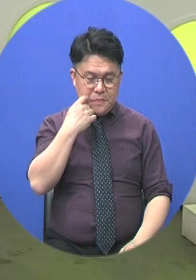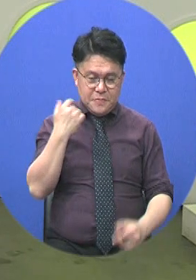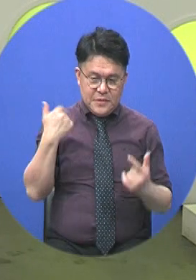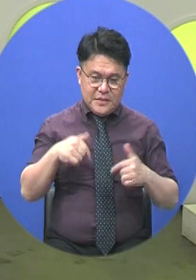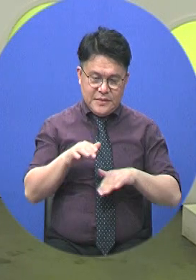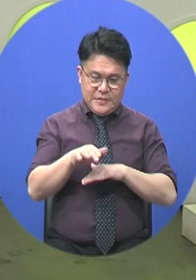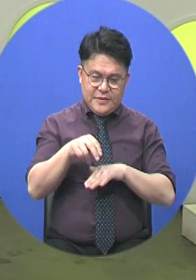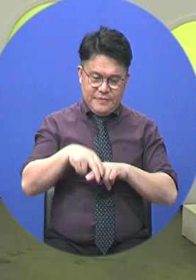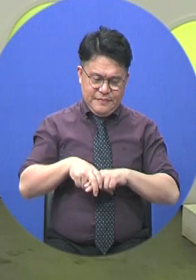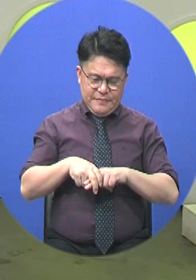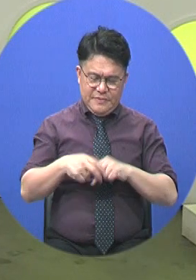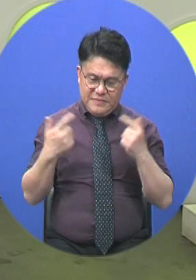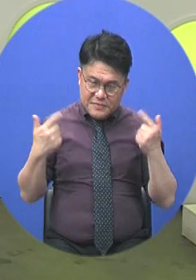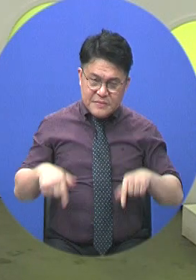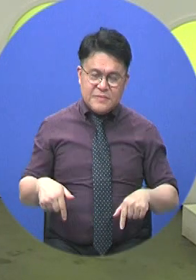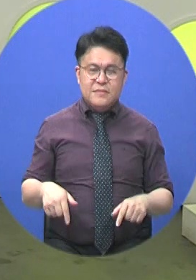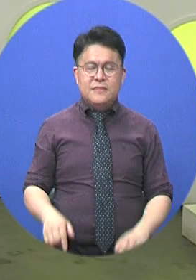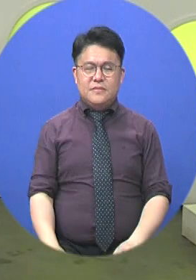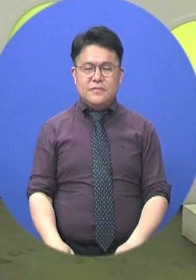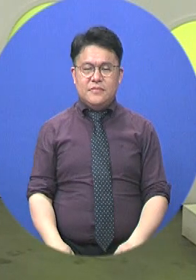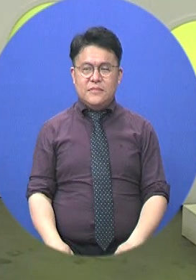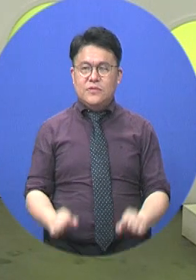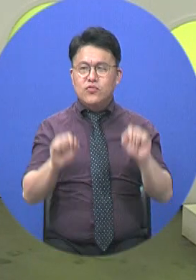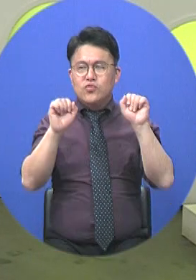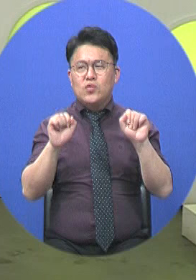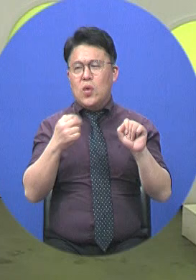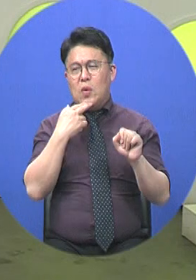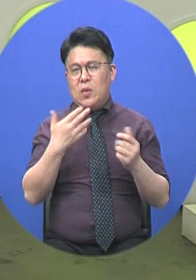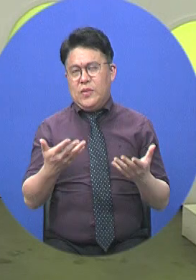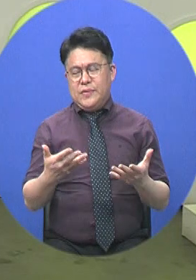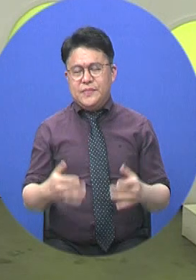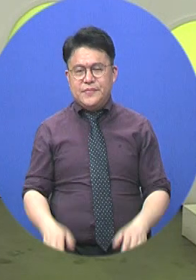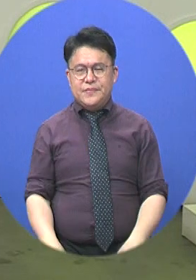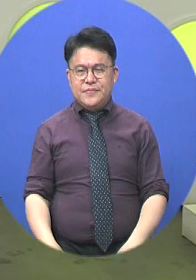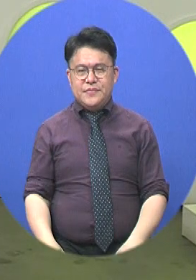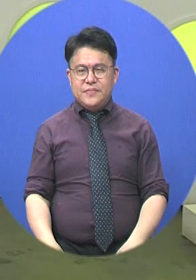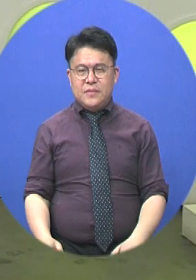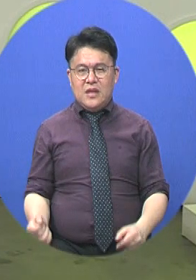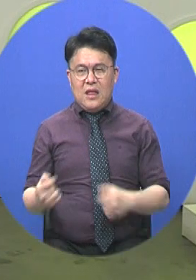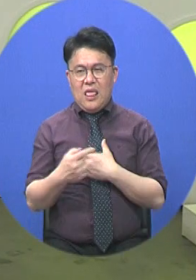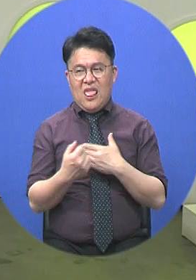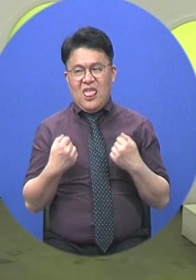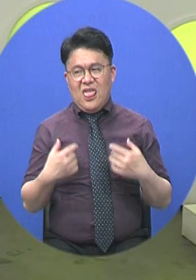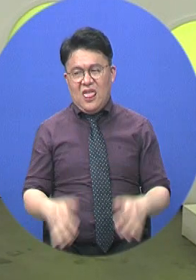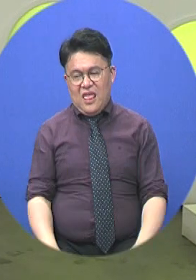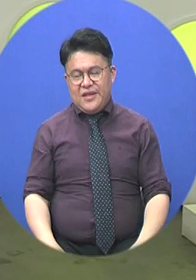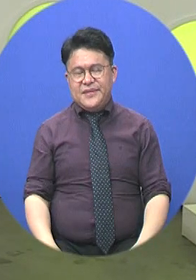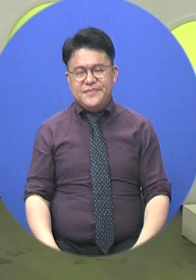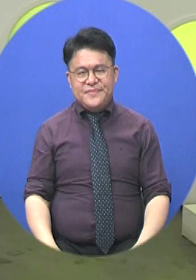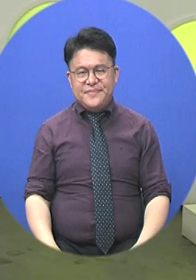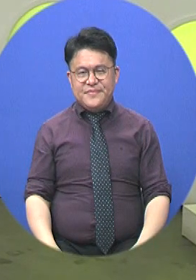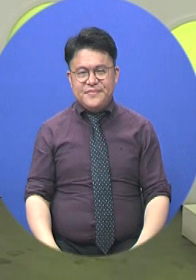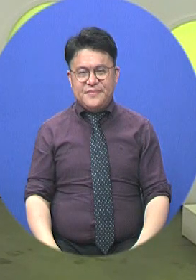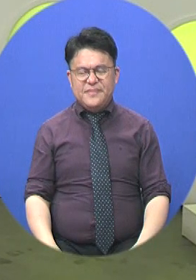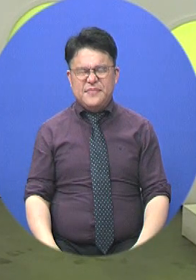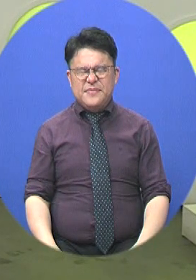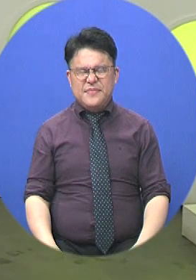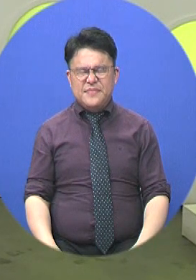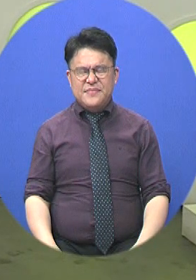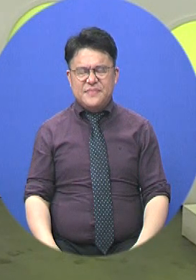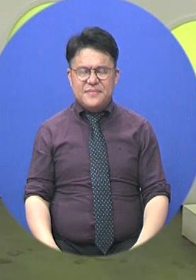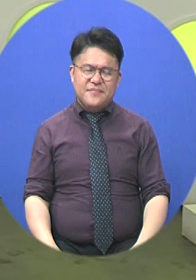항상 차에 있기 때문에 네. 운동을 뭐 해서 맞아요. 몸도 좀 약간 안 좋은 것